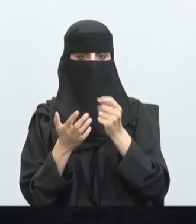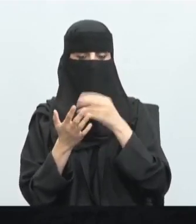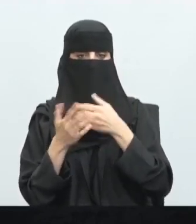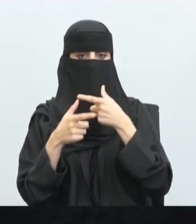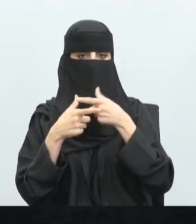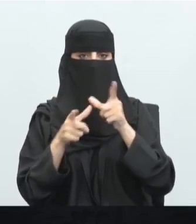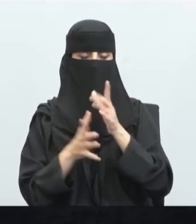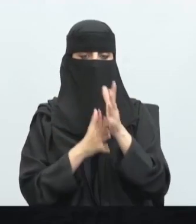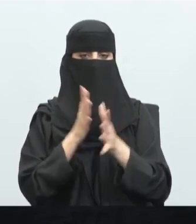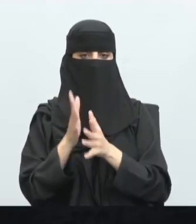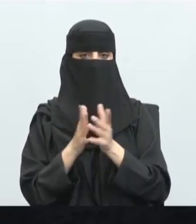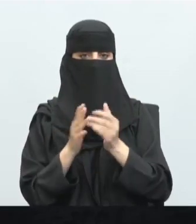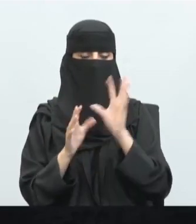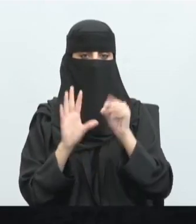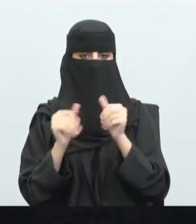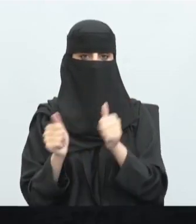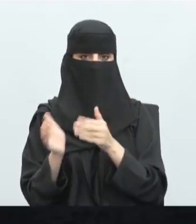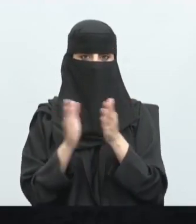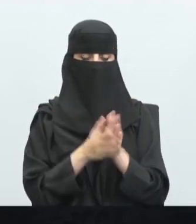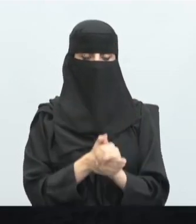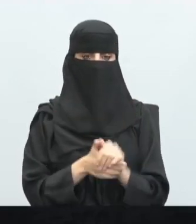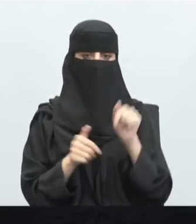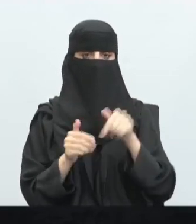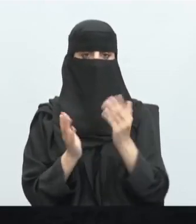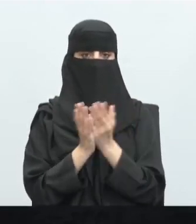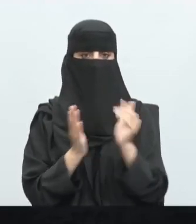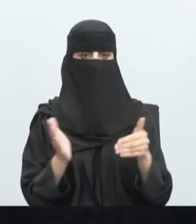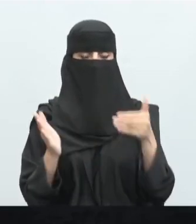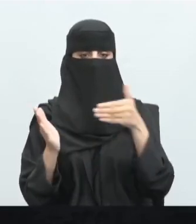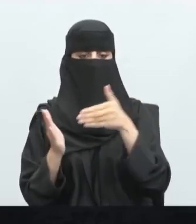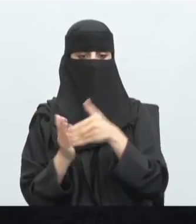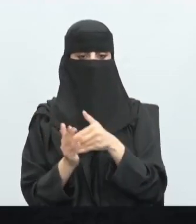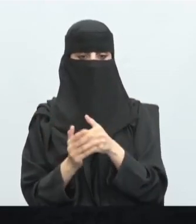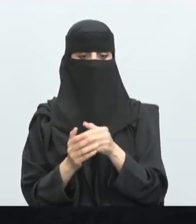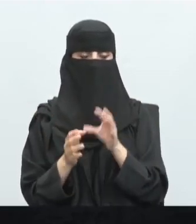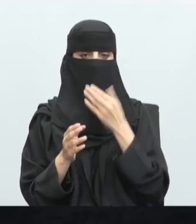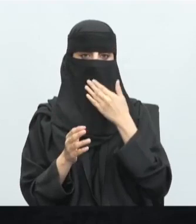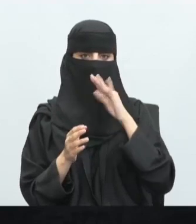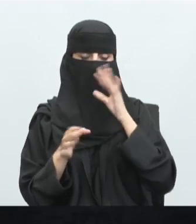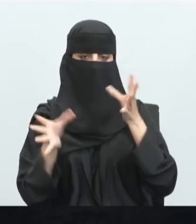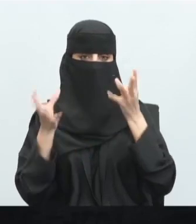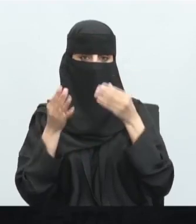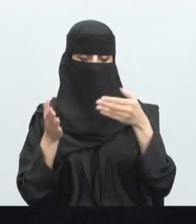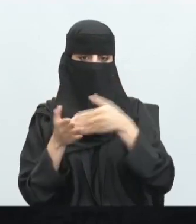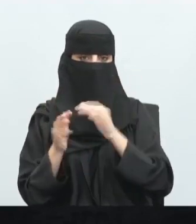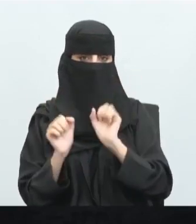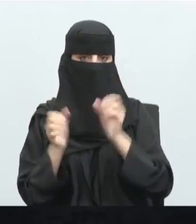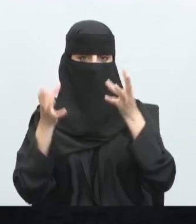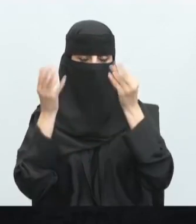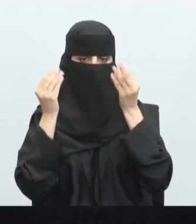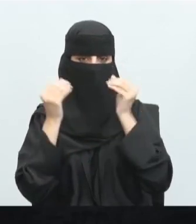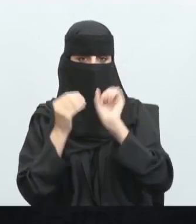الله فيكم ايها الابطال الى هنا نكون قد انهينا هذه الاثراءات حول الوحده